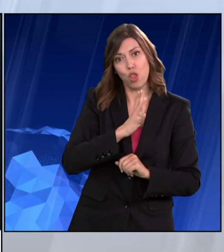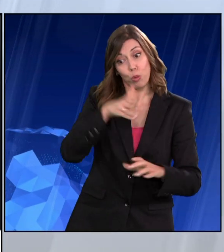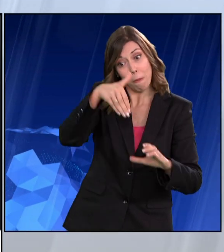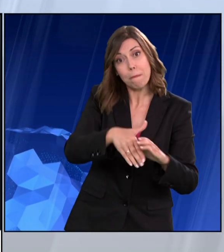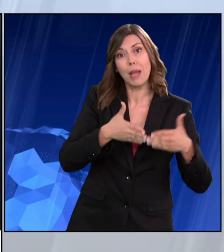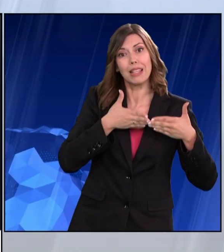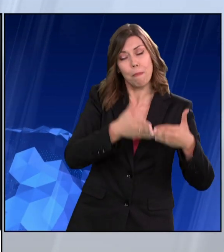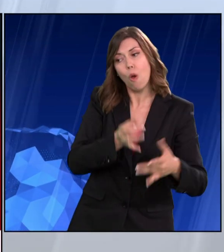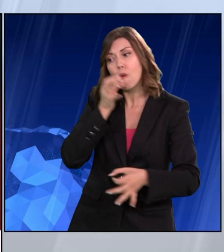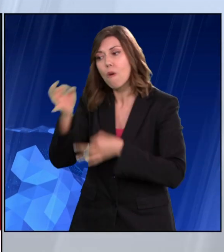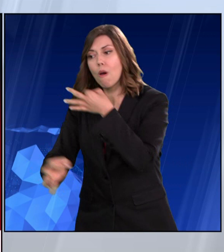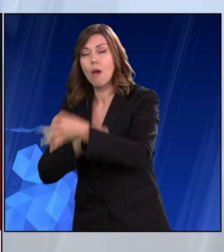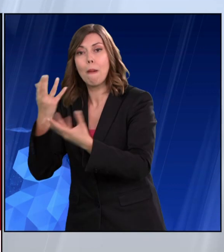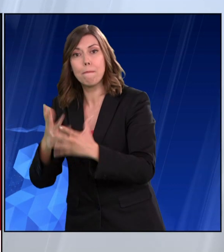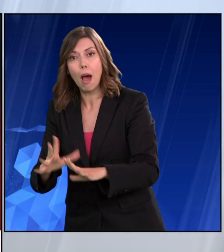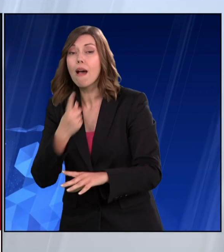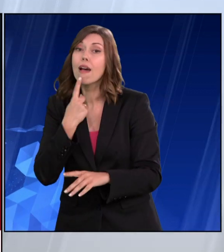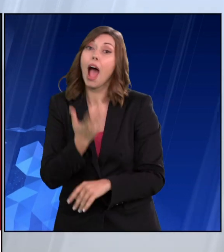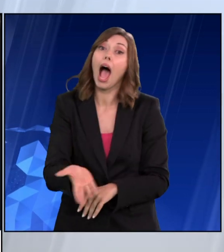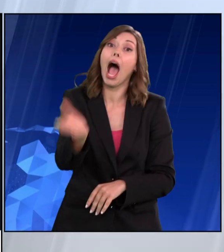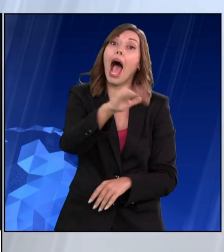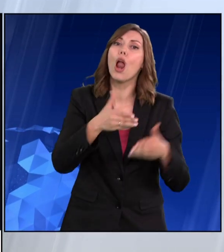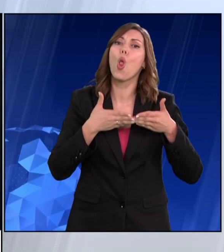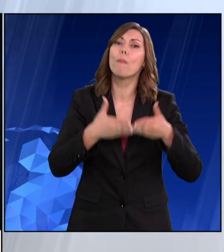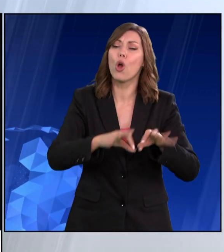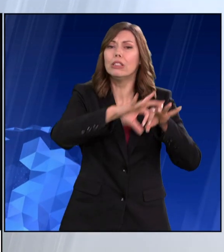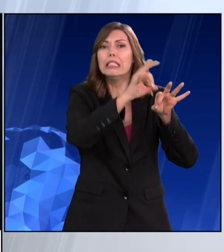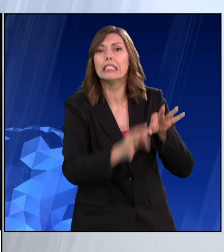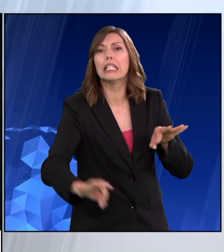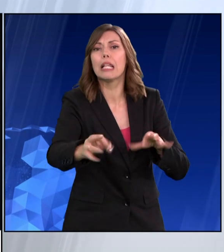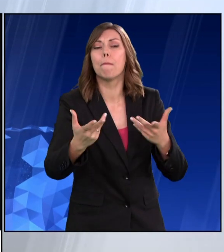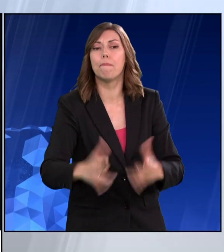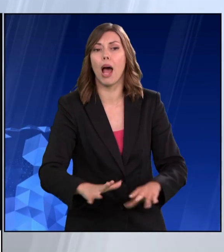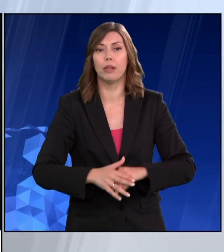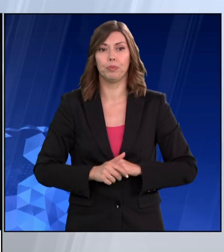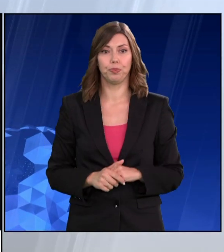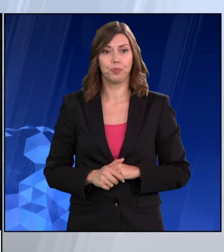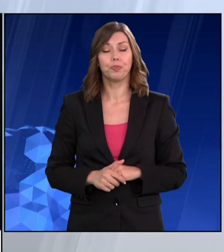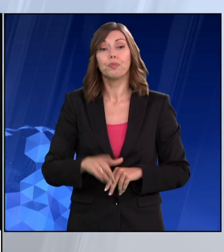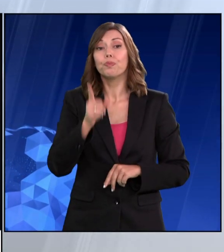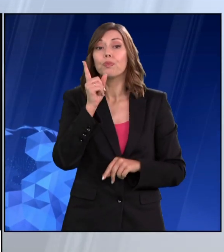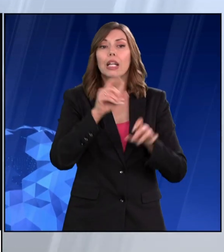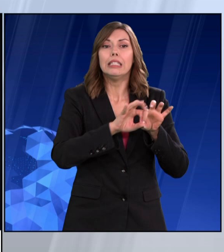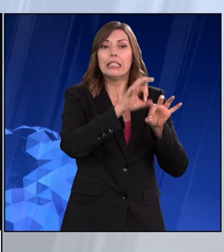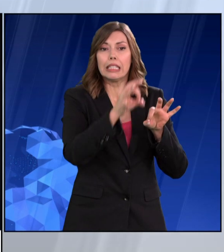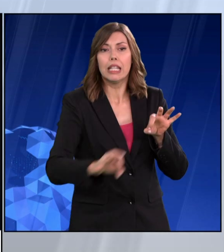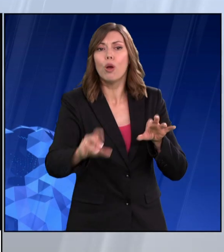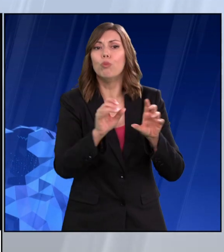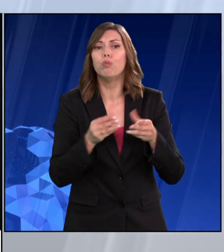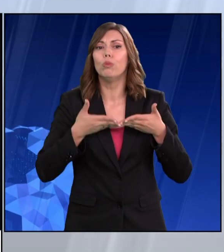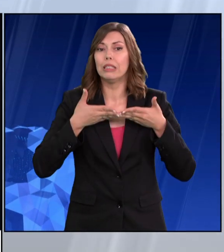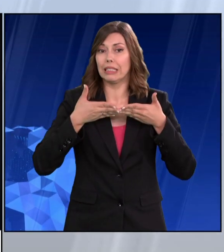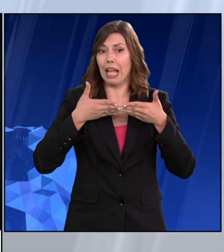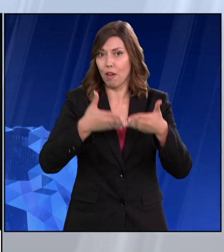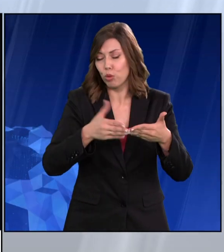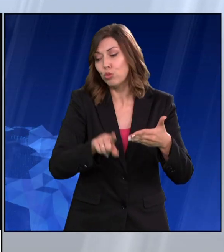από πλοίο που είχε πλησιάσει και πέταξε σχοινιά. Una corda ha legato la parte alta del barcone e un'altra corda ha legato